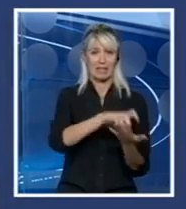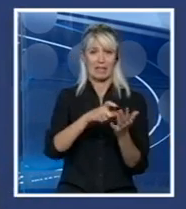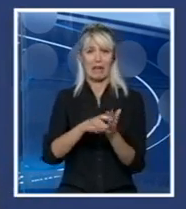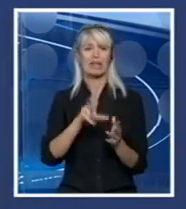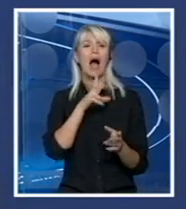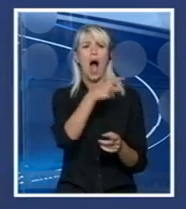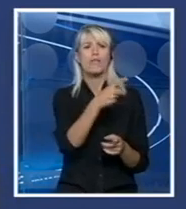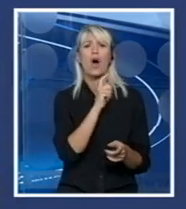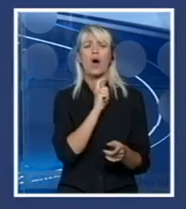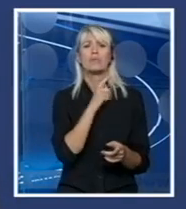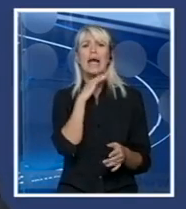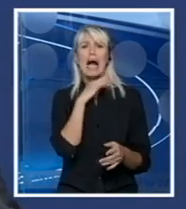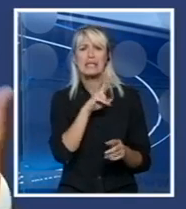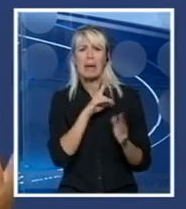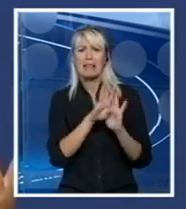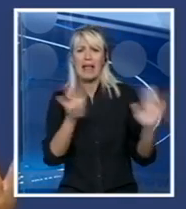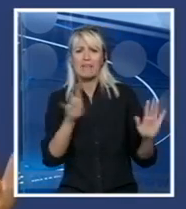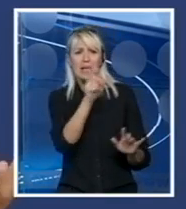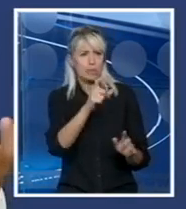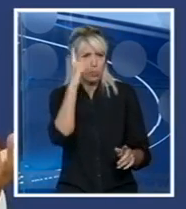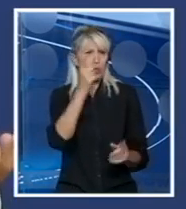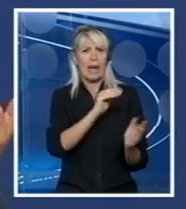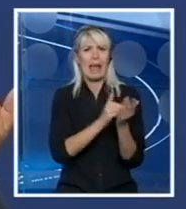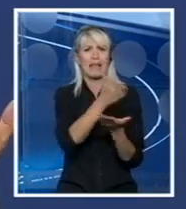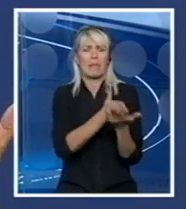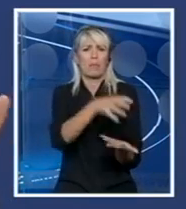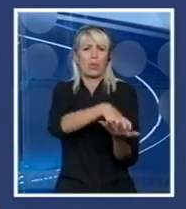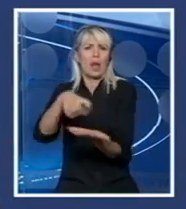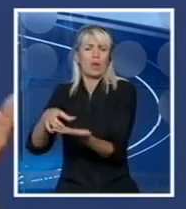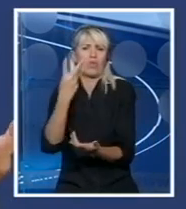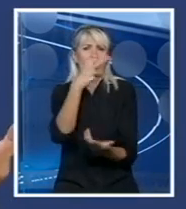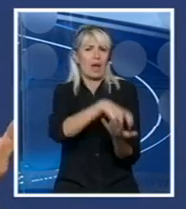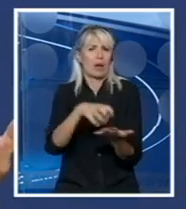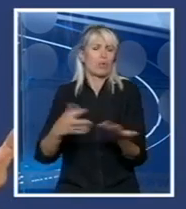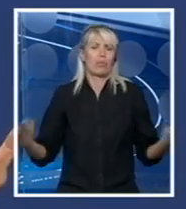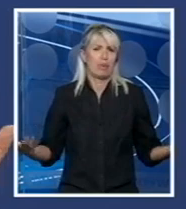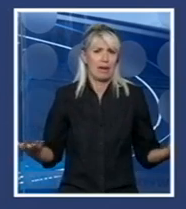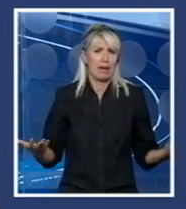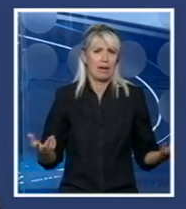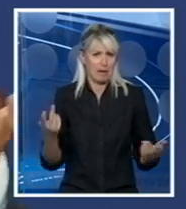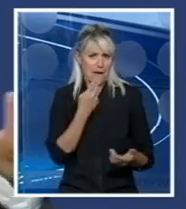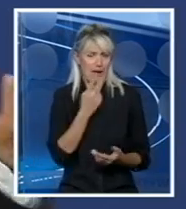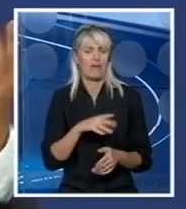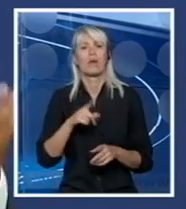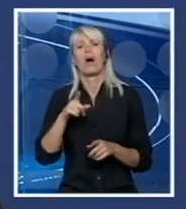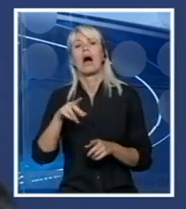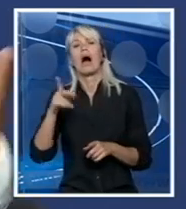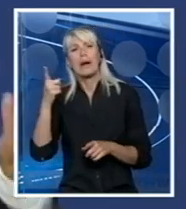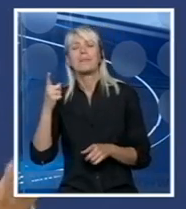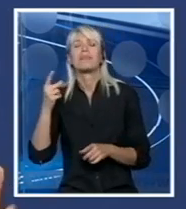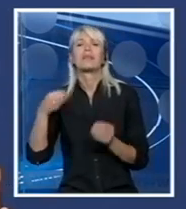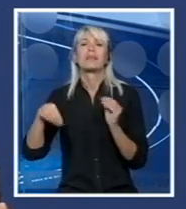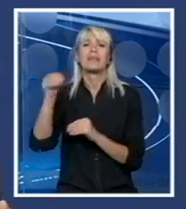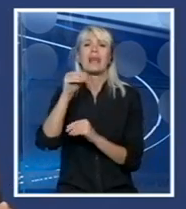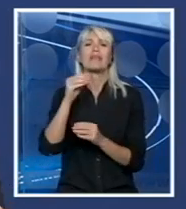Obično škole, zbog zaposlenosti i sindikalnih potreba, gledaju da iskoriste formulu da imaju što manje dece u odeljenju. To je češće 23, 4, 5 nego što je